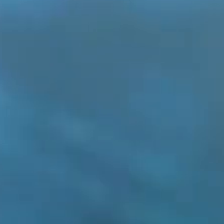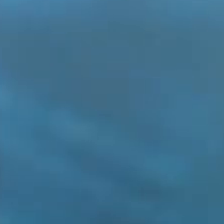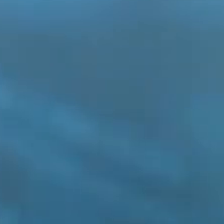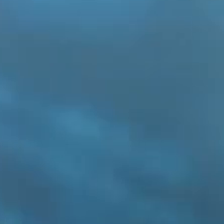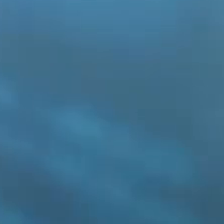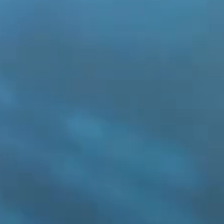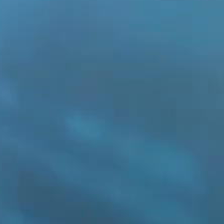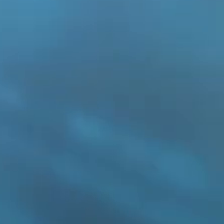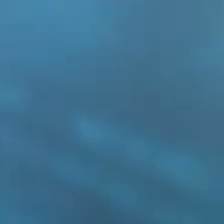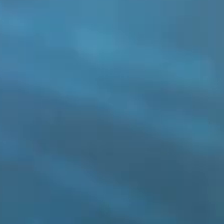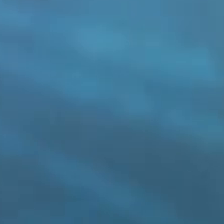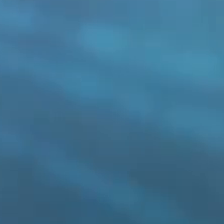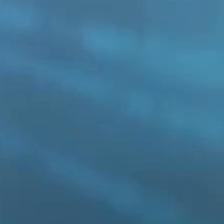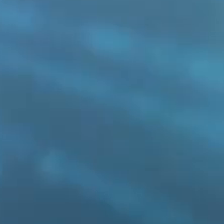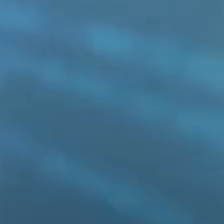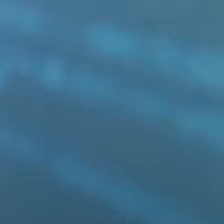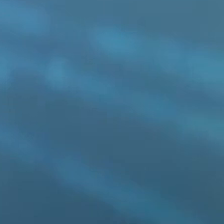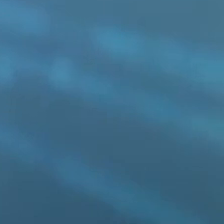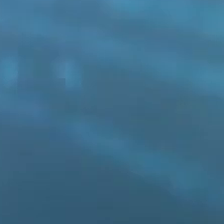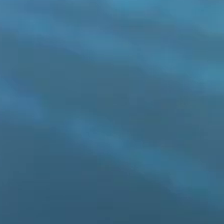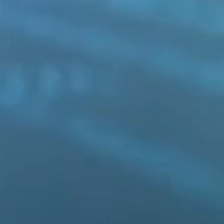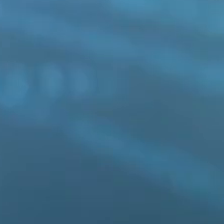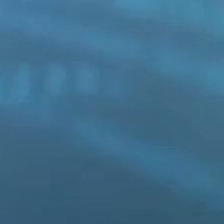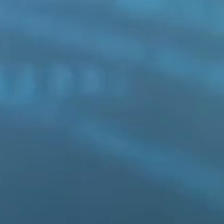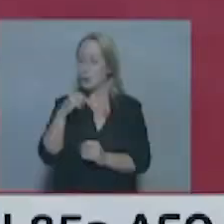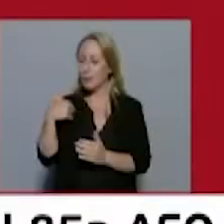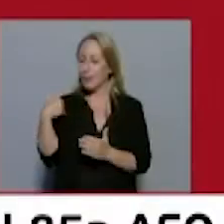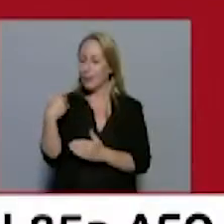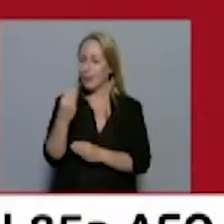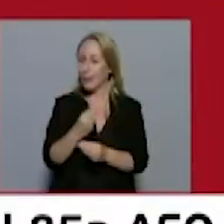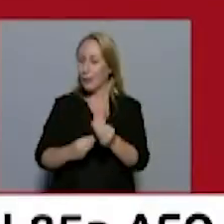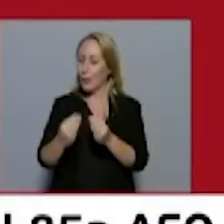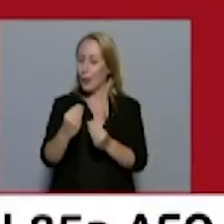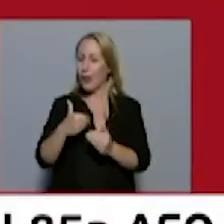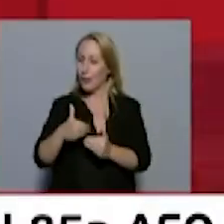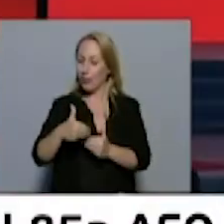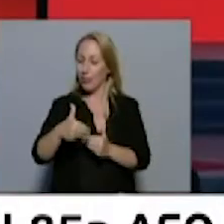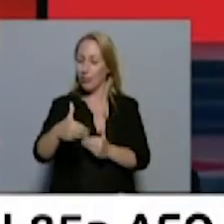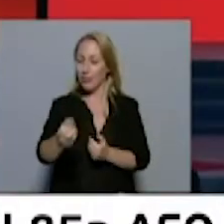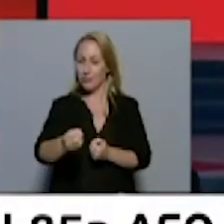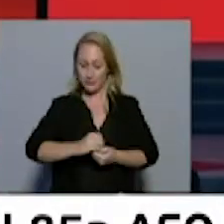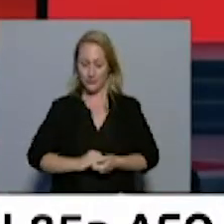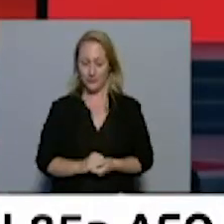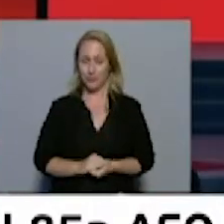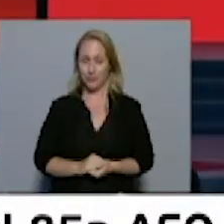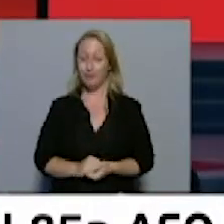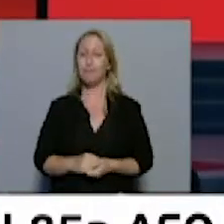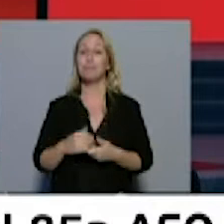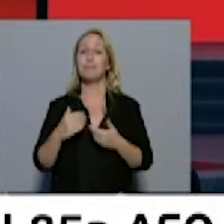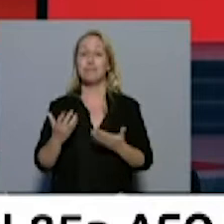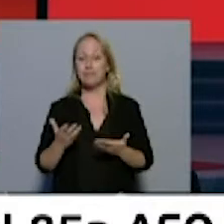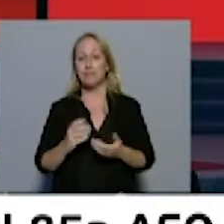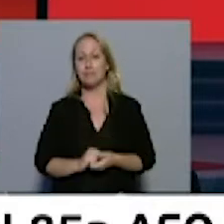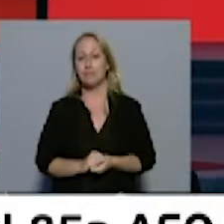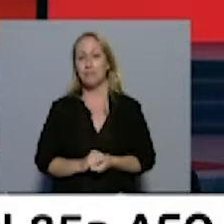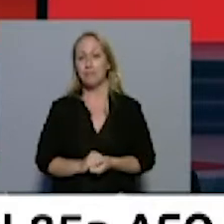Ως ήθιστε, ο εκάστοτε αρχηγός της αξιωματικής αντιπολίτευσης επισκέπτεται τη Διεθνή Έκθεση το τελευταίο Σαββατοκύριακο λειτουργίας της.